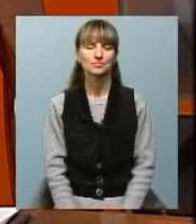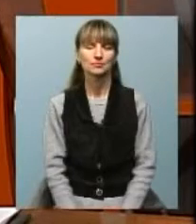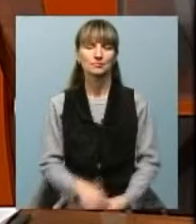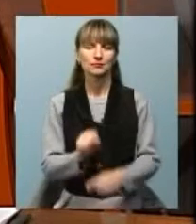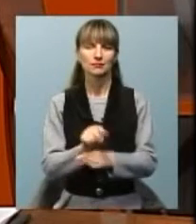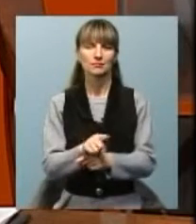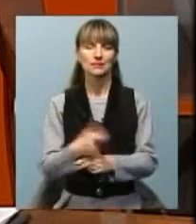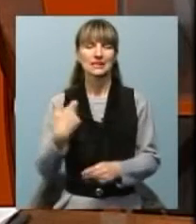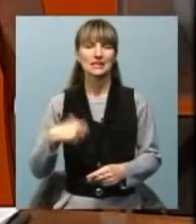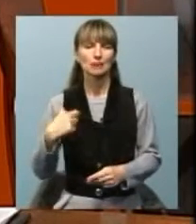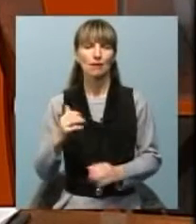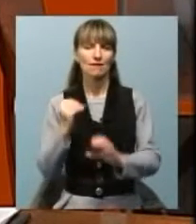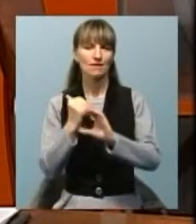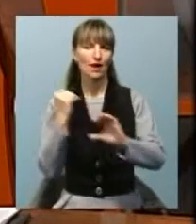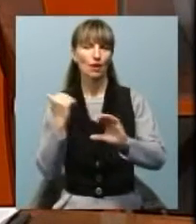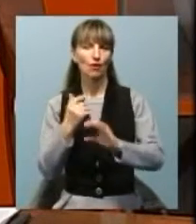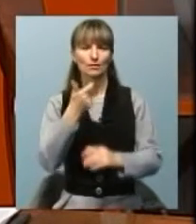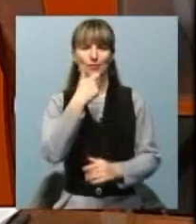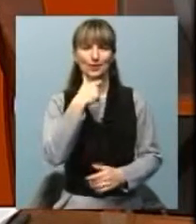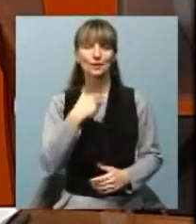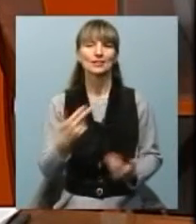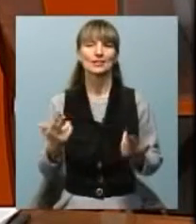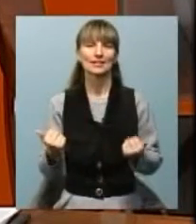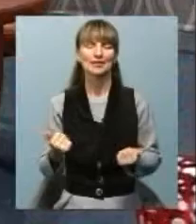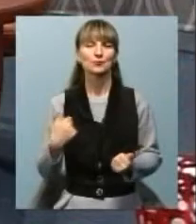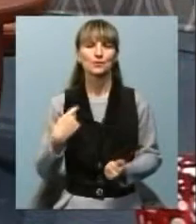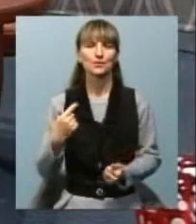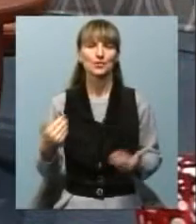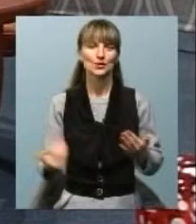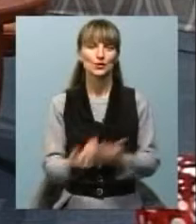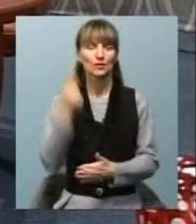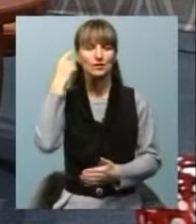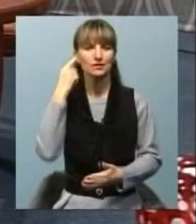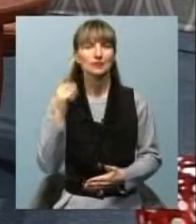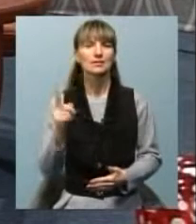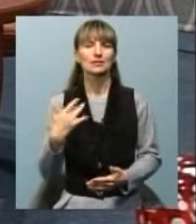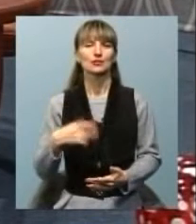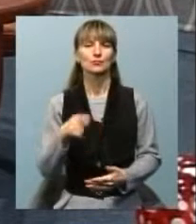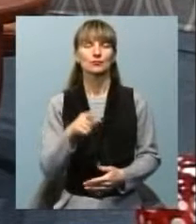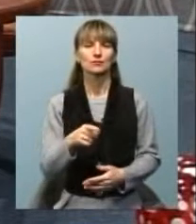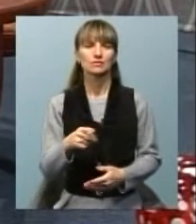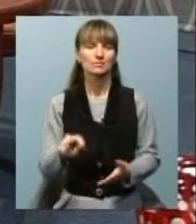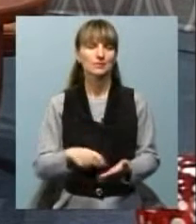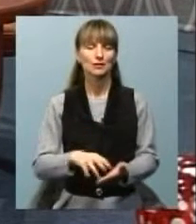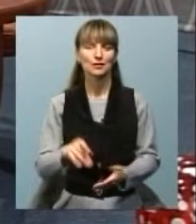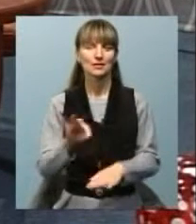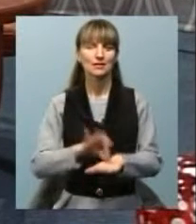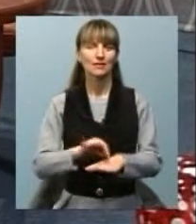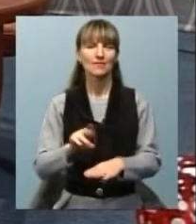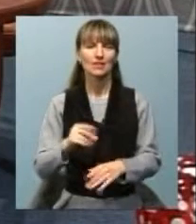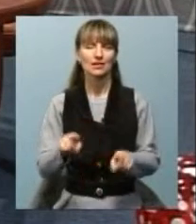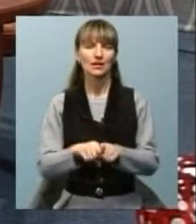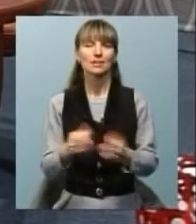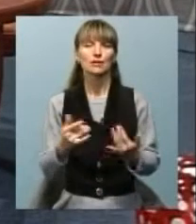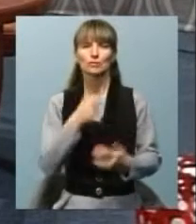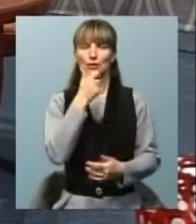замовила собі цілий вагон морозива. Да. Я вгадала знову, що для чого тобі, а чи не боїшся ти захворіти від такої